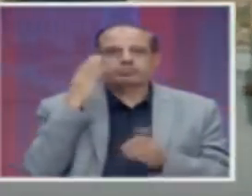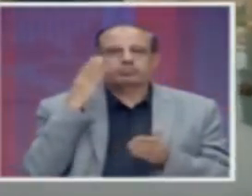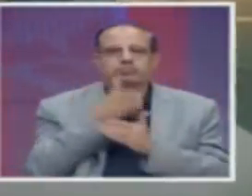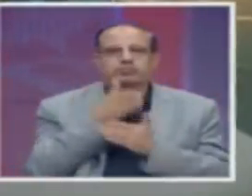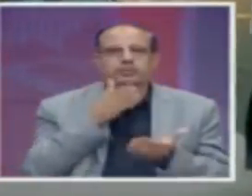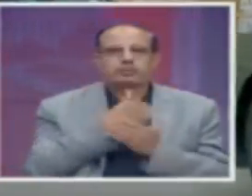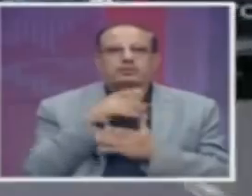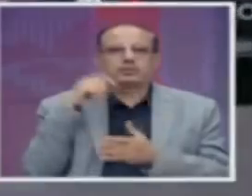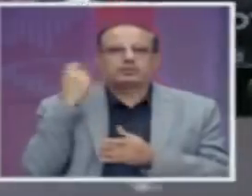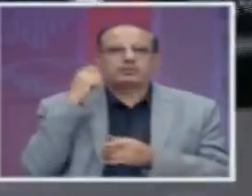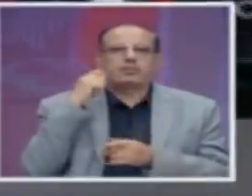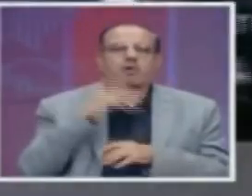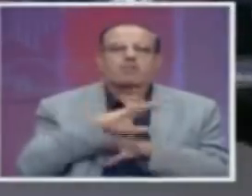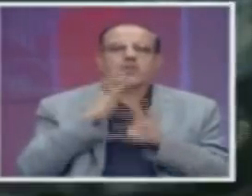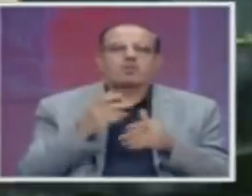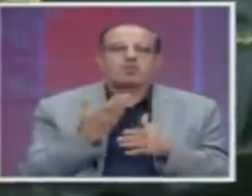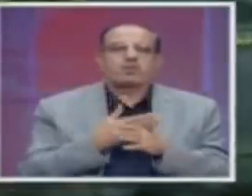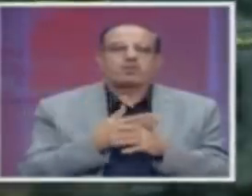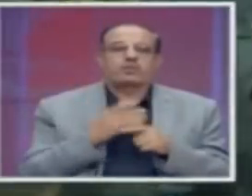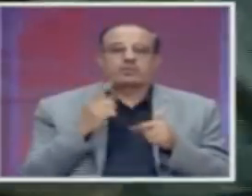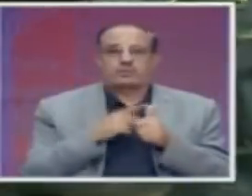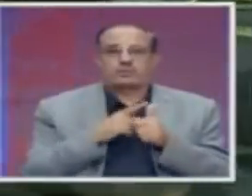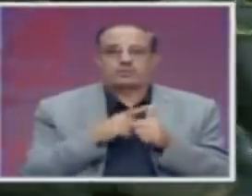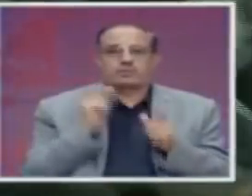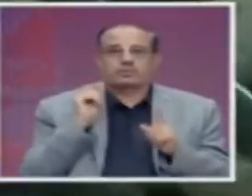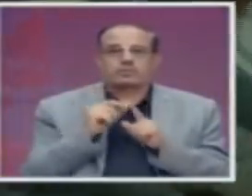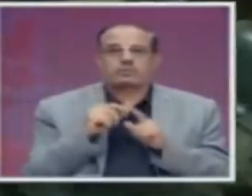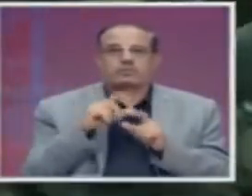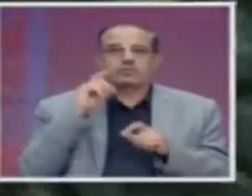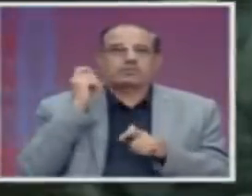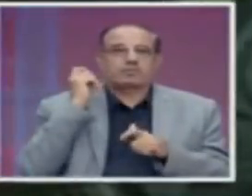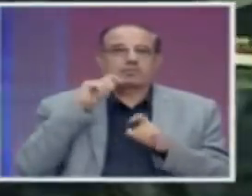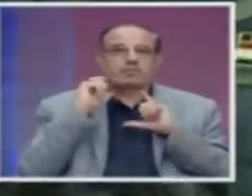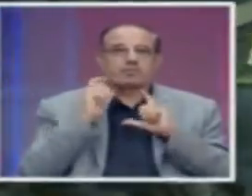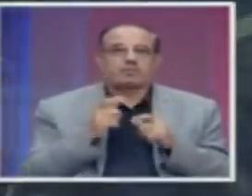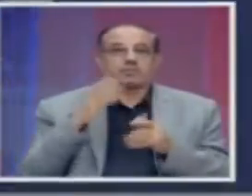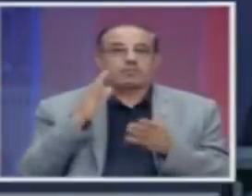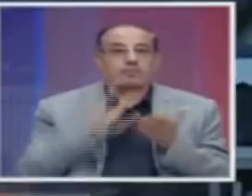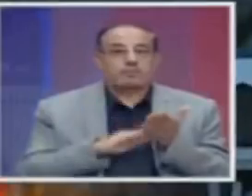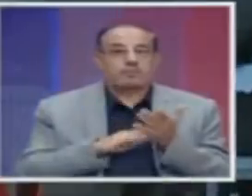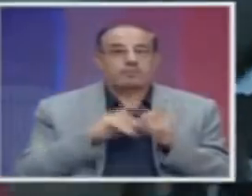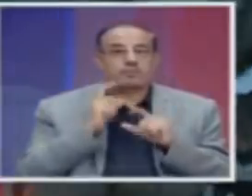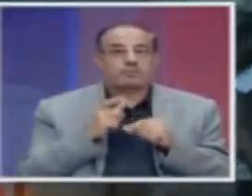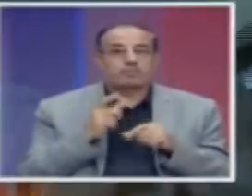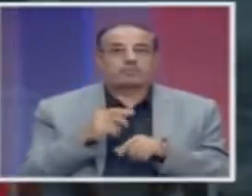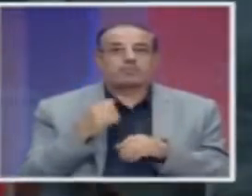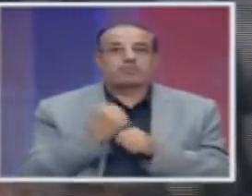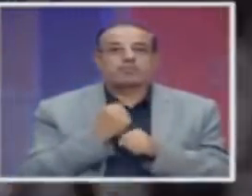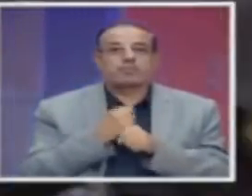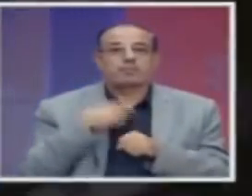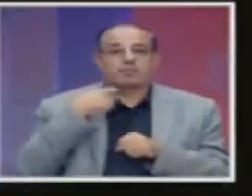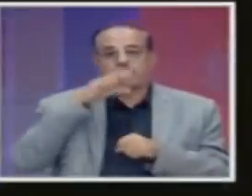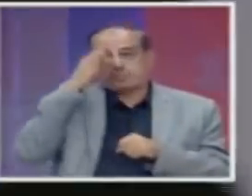في مكافحة شتى صور الجريمة. فمن خلال استهداف وضبط العناصر الإجرامية شديدة الخطورة، أسفرت جهود